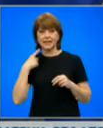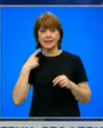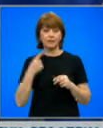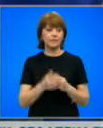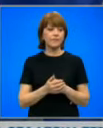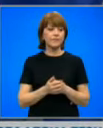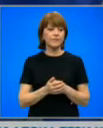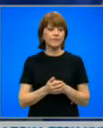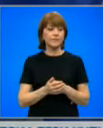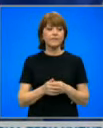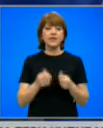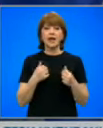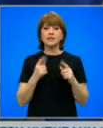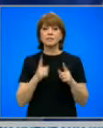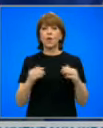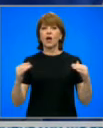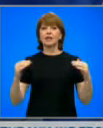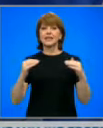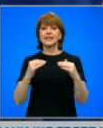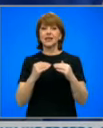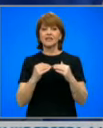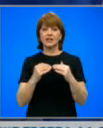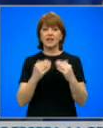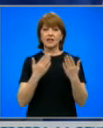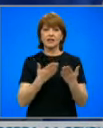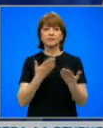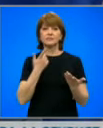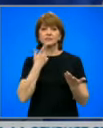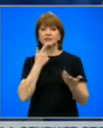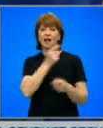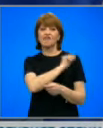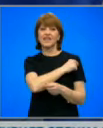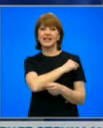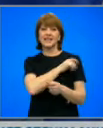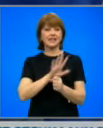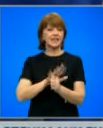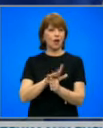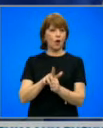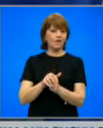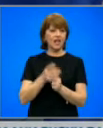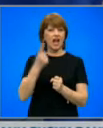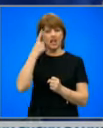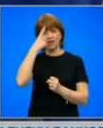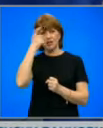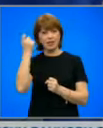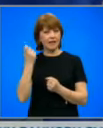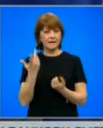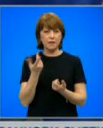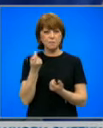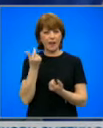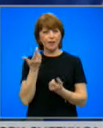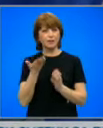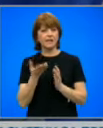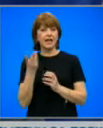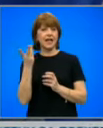тук мога да сравня тази ситуация с нивата на вакцинация срещу COVID. Дори числата съвпадат малко или повече, 30%